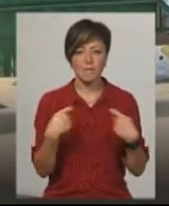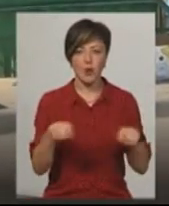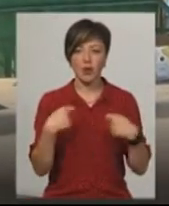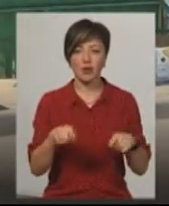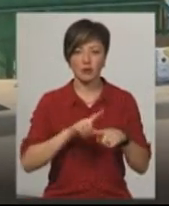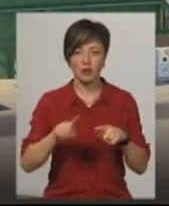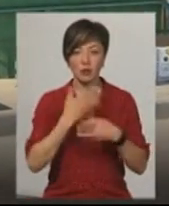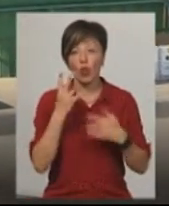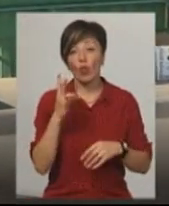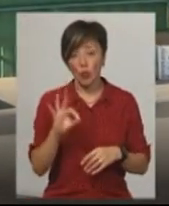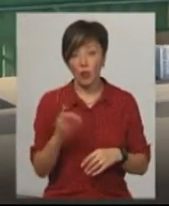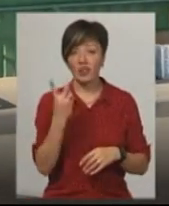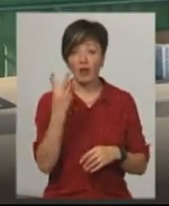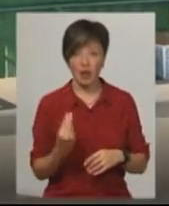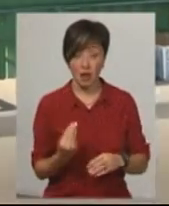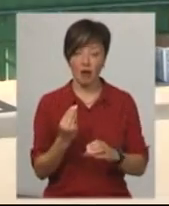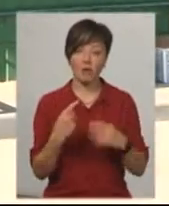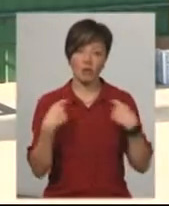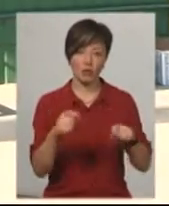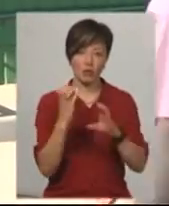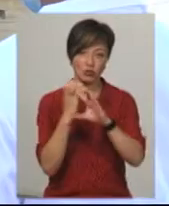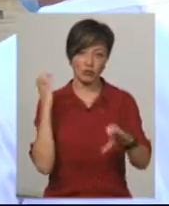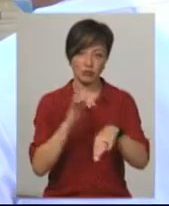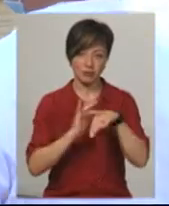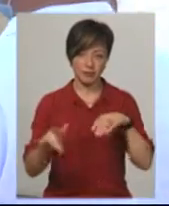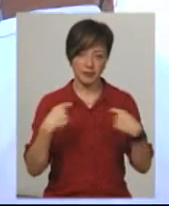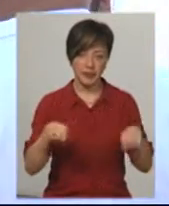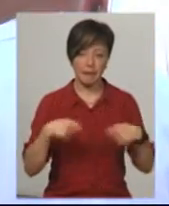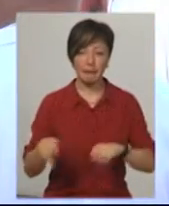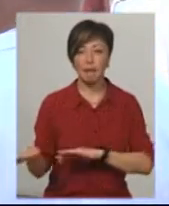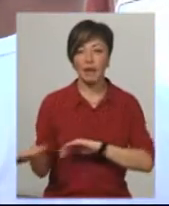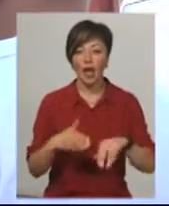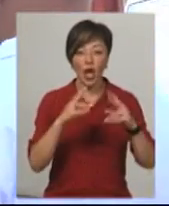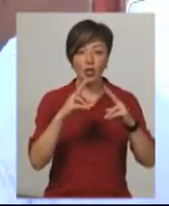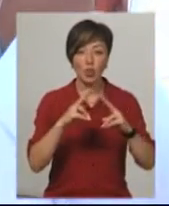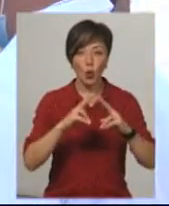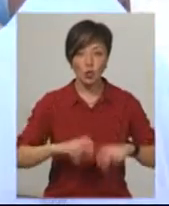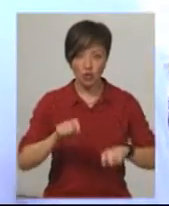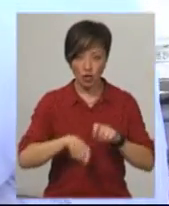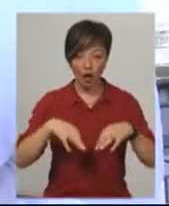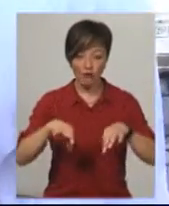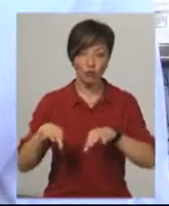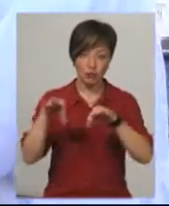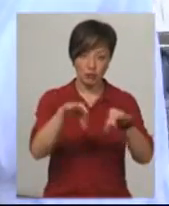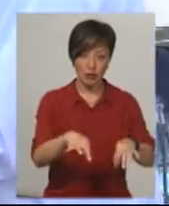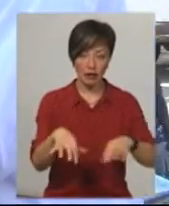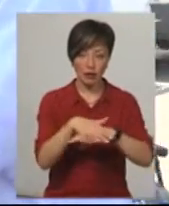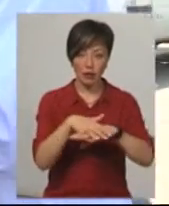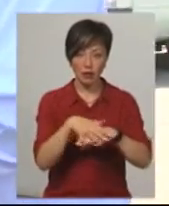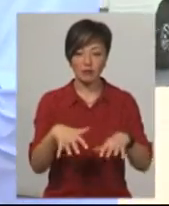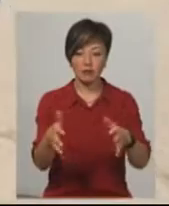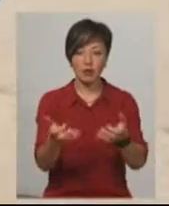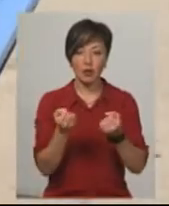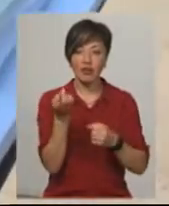як би хотілося. Ну, в принципі, от за два дні продається машина зараз. Для дослідження з автомобіля, який щойно заїхав, на територію ринку відбирається